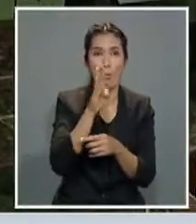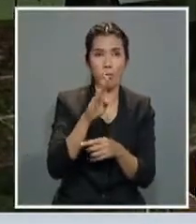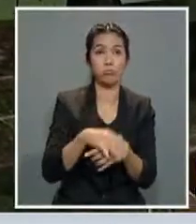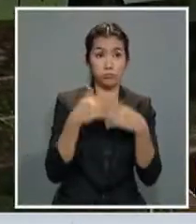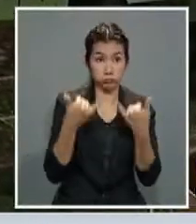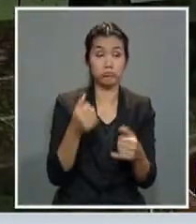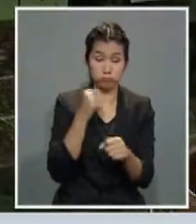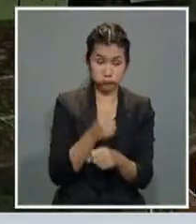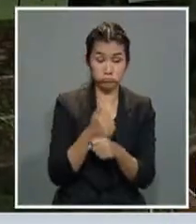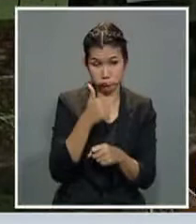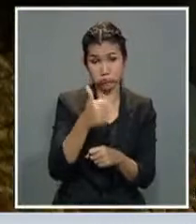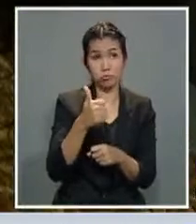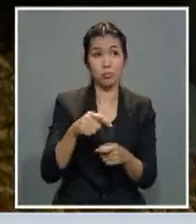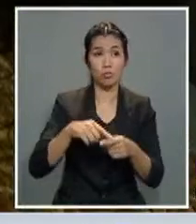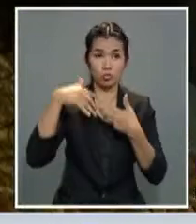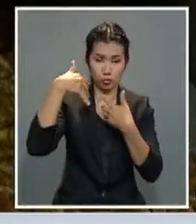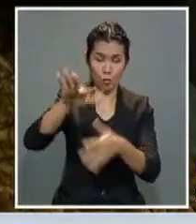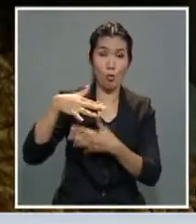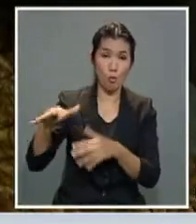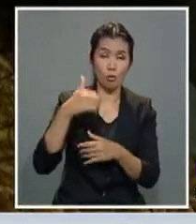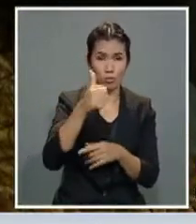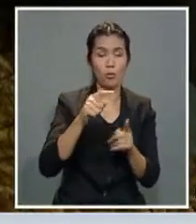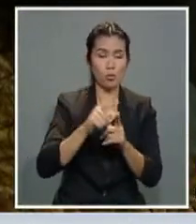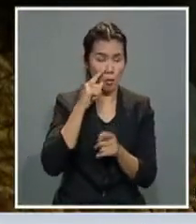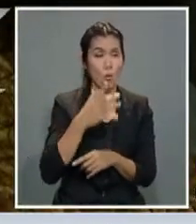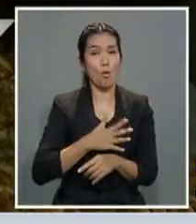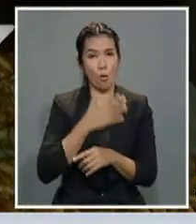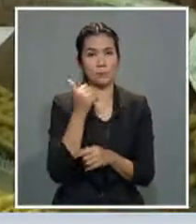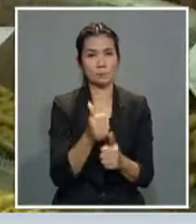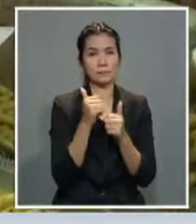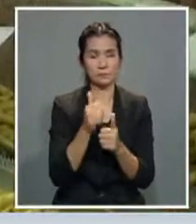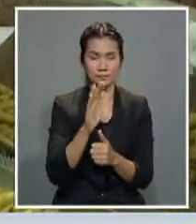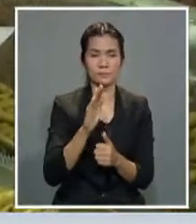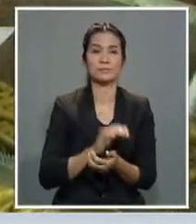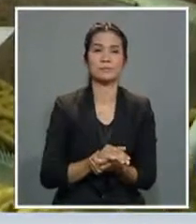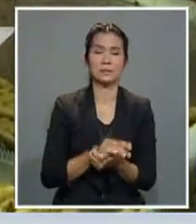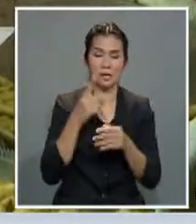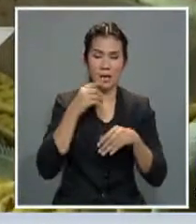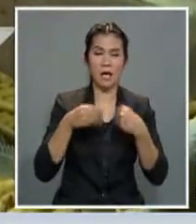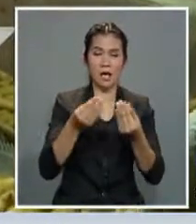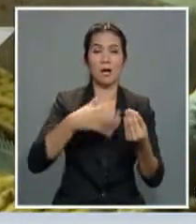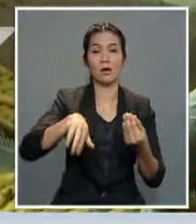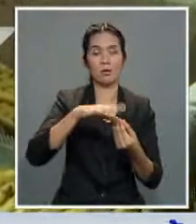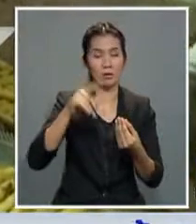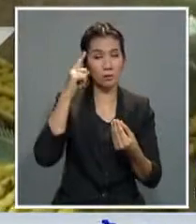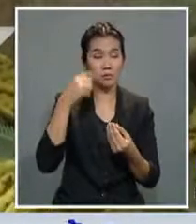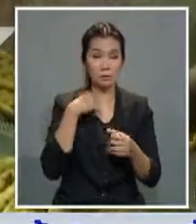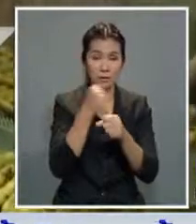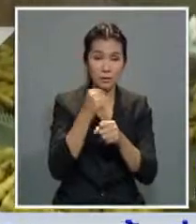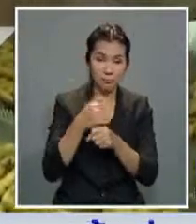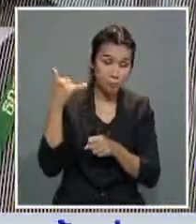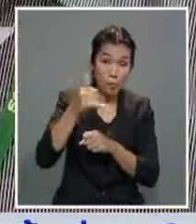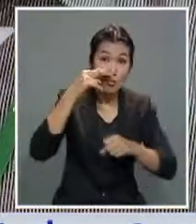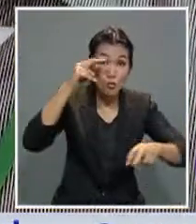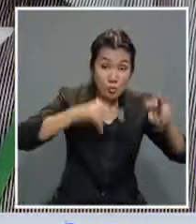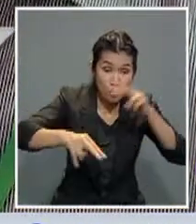ำได้ดีมากครับทำได้ดีส่งของได้เยอะและเป็นความภาคภูมิใจอีกจุดหนึ่งเหมือนกันครับที่ทำให้พวกตกสได้ว่าถ้าเราเข้าไปดูแลชุมช